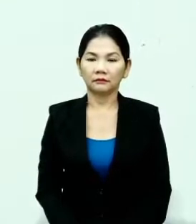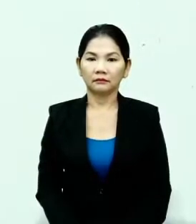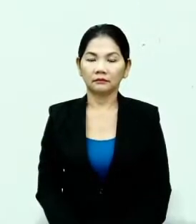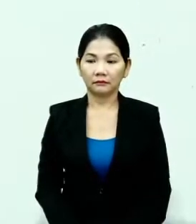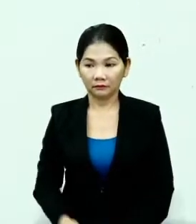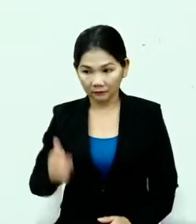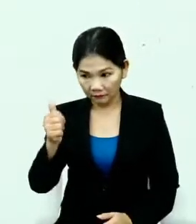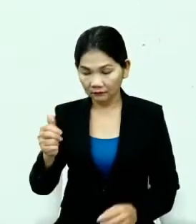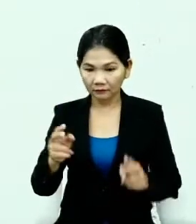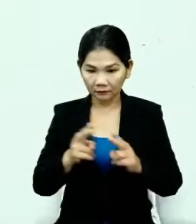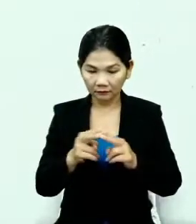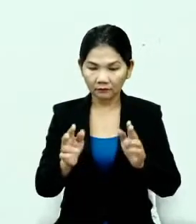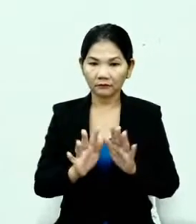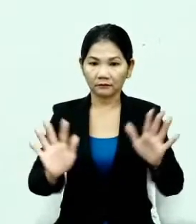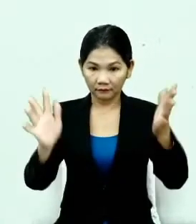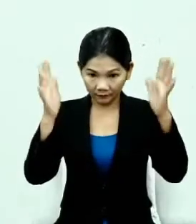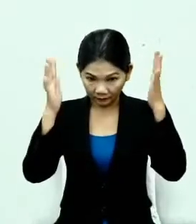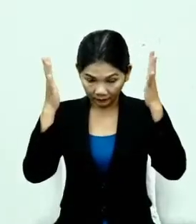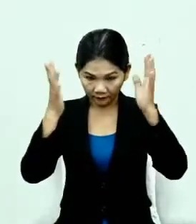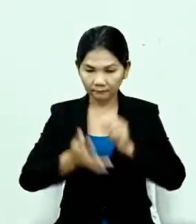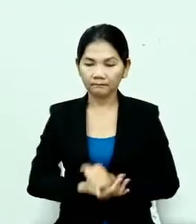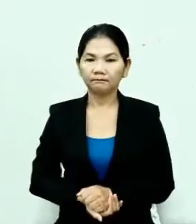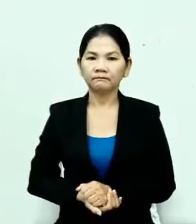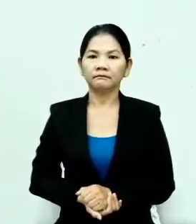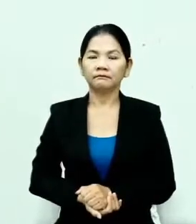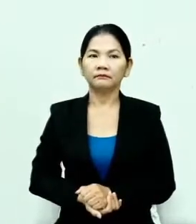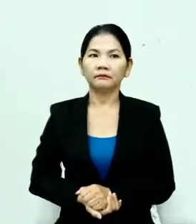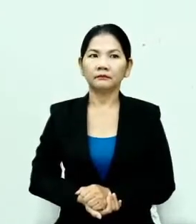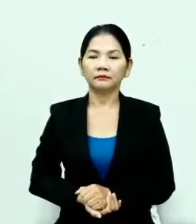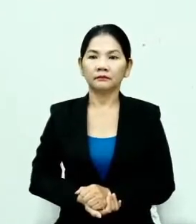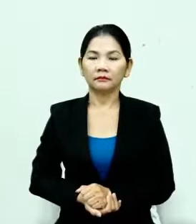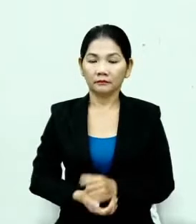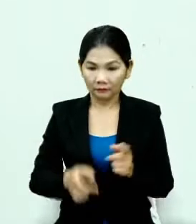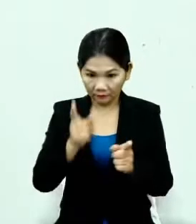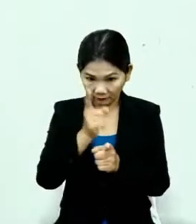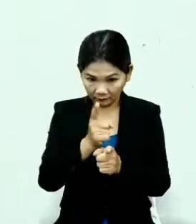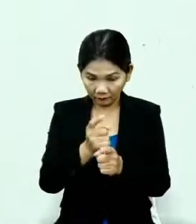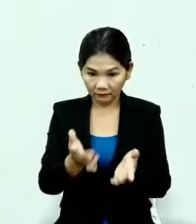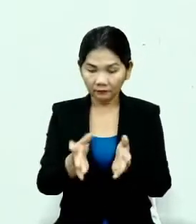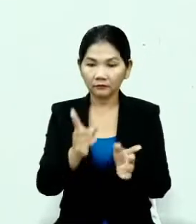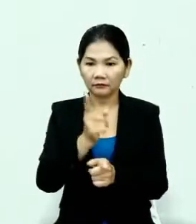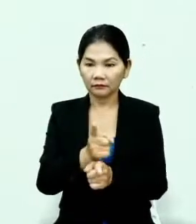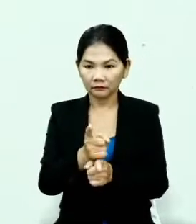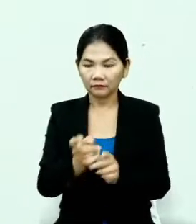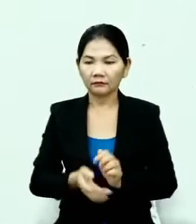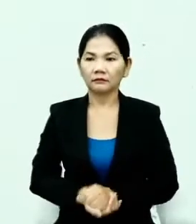Chà lọ nè. Má tiệm đá cha mùi mùi con. Không rô lùm hạt. Rô chùm lá chùn. Cô bán